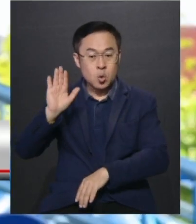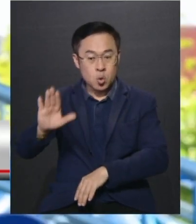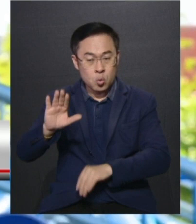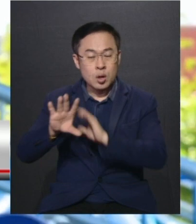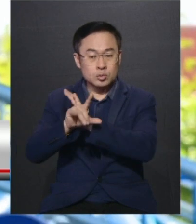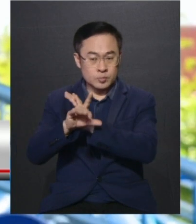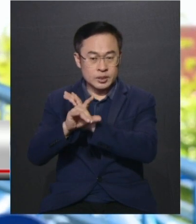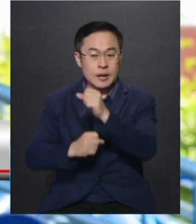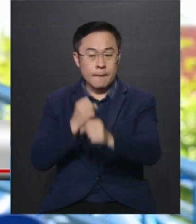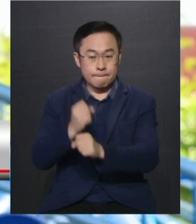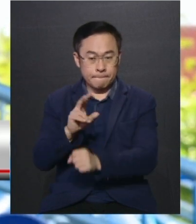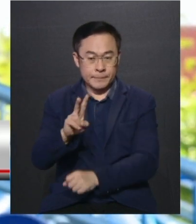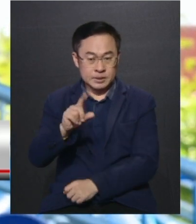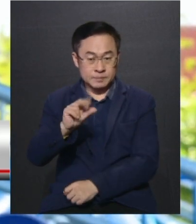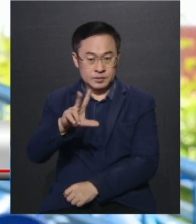อดฤดูกาล